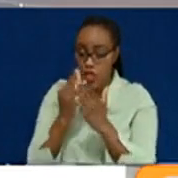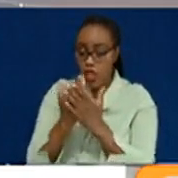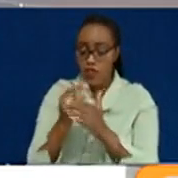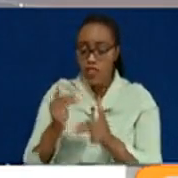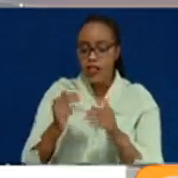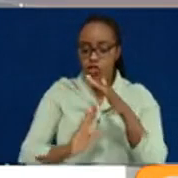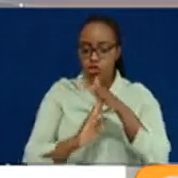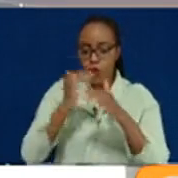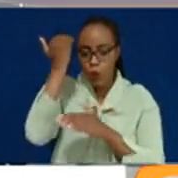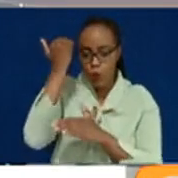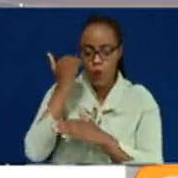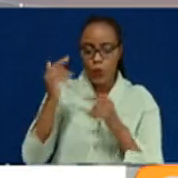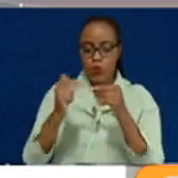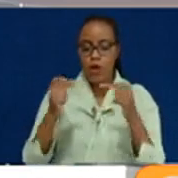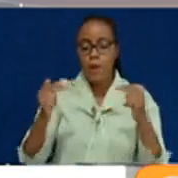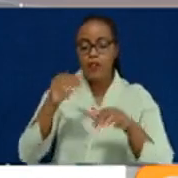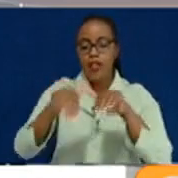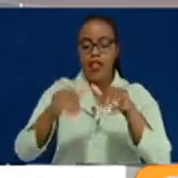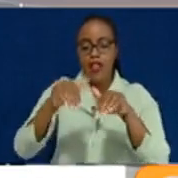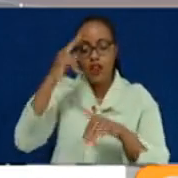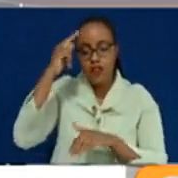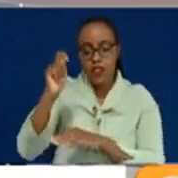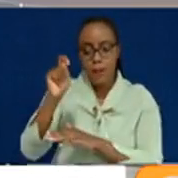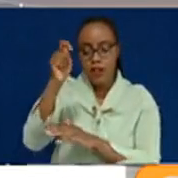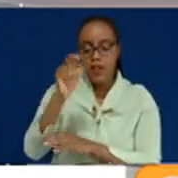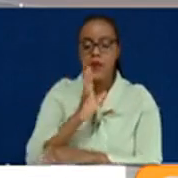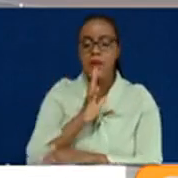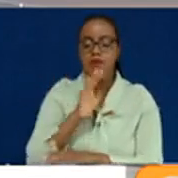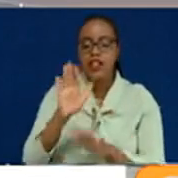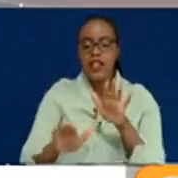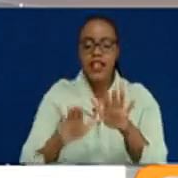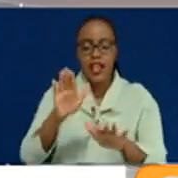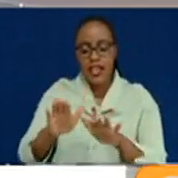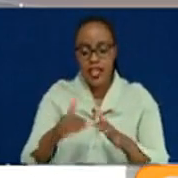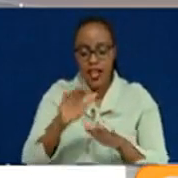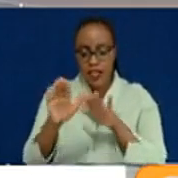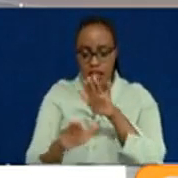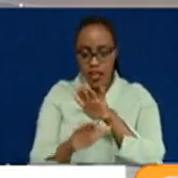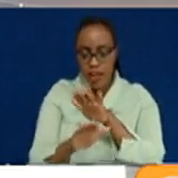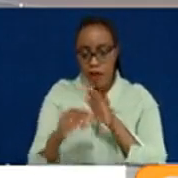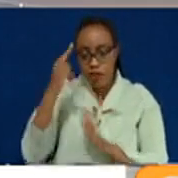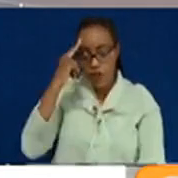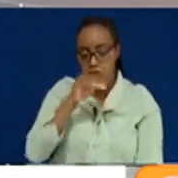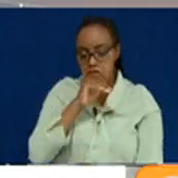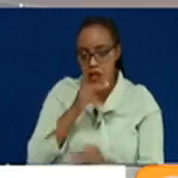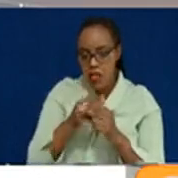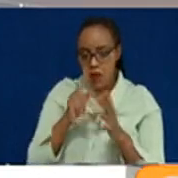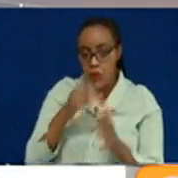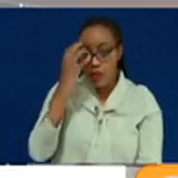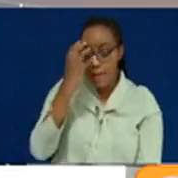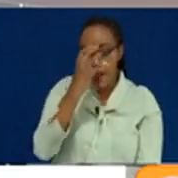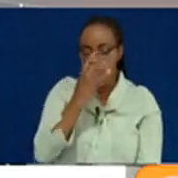ya juu kupinga matokeo ya uchaguzi wa urais. Akizungumza huko Kirinyaga, mgombea mwenza wa Raila Odinga Martha Karua